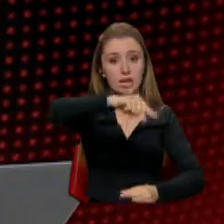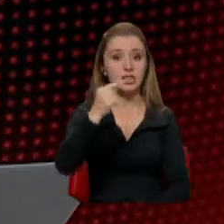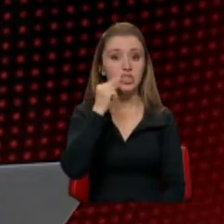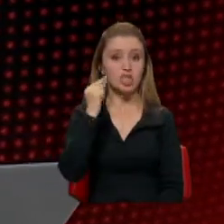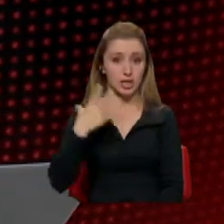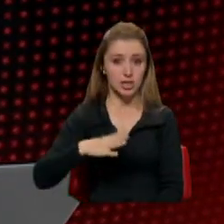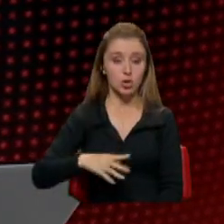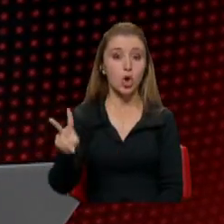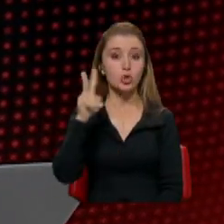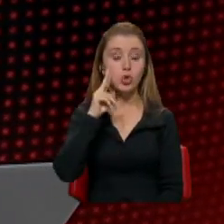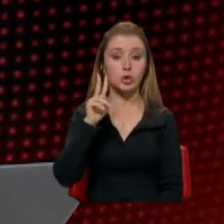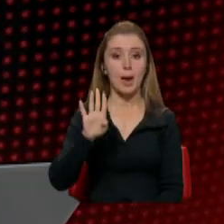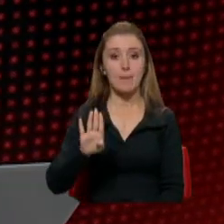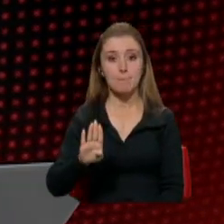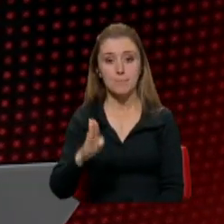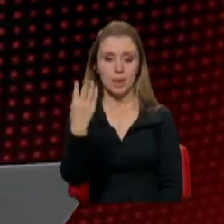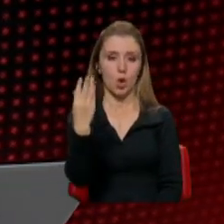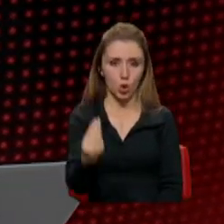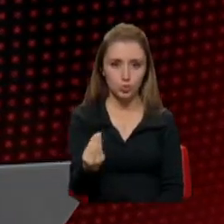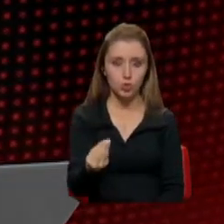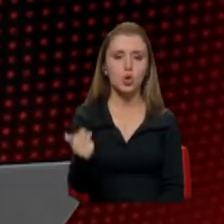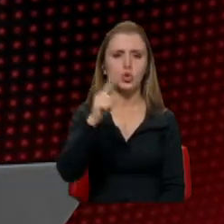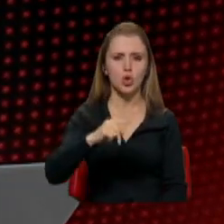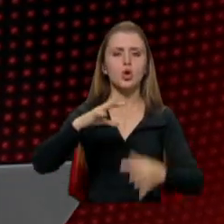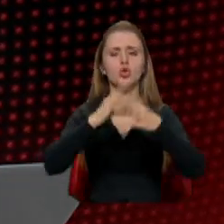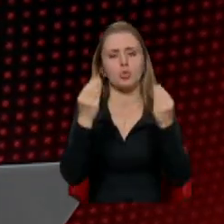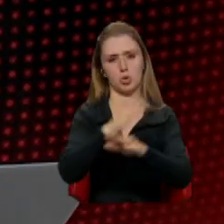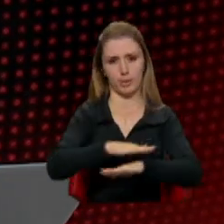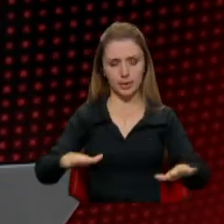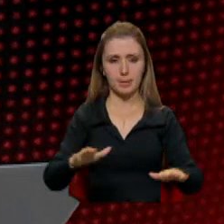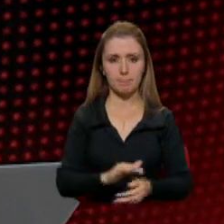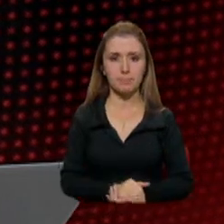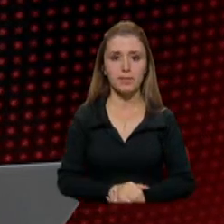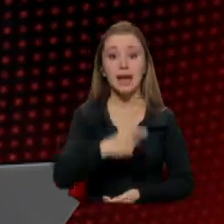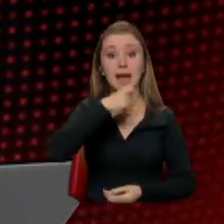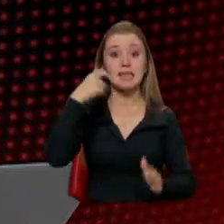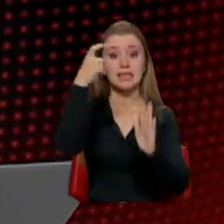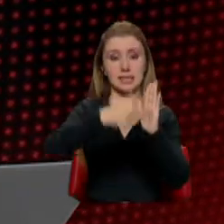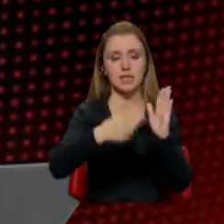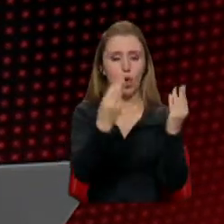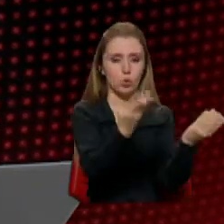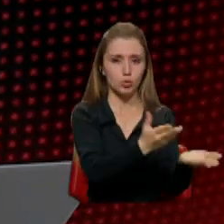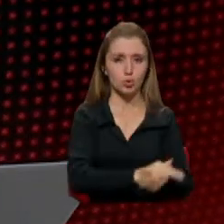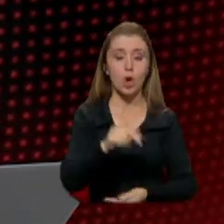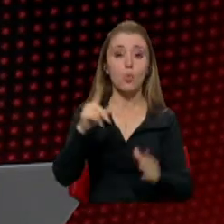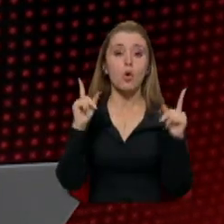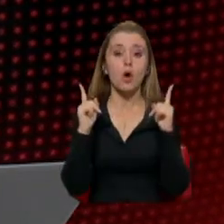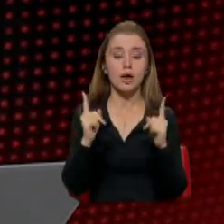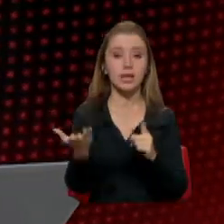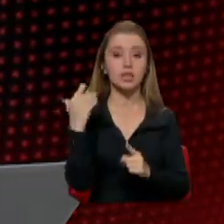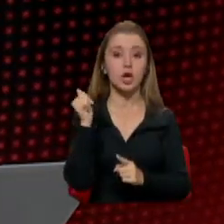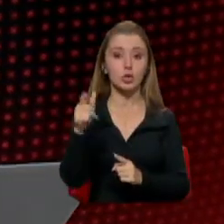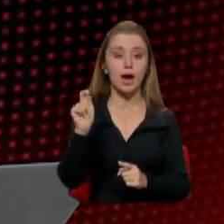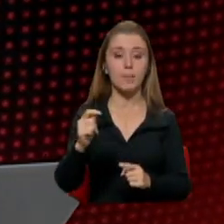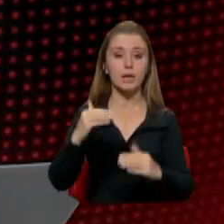isterken son anda anlaşmazlık çıkmış, sonra işte çözüldü neyse ki, eski listeye dönülmüş. Bu arada geçen gün